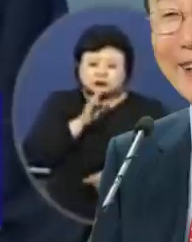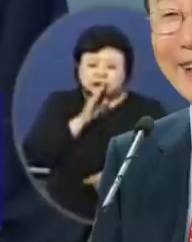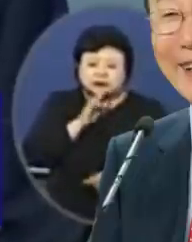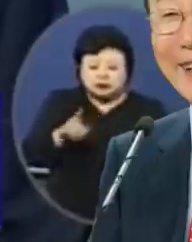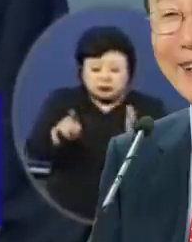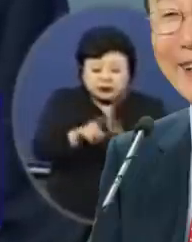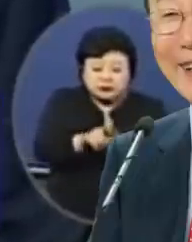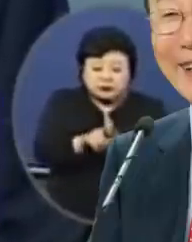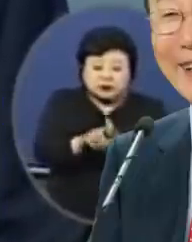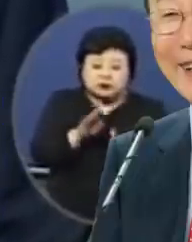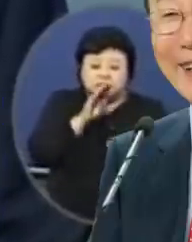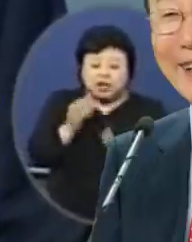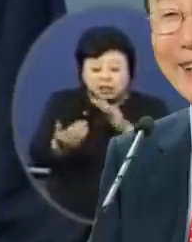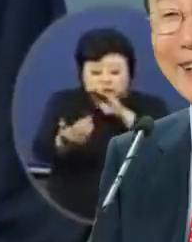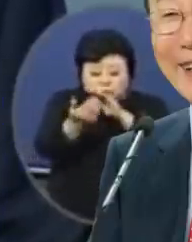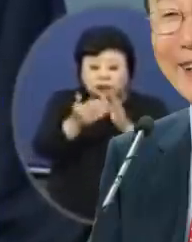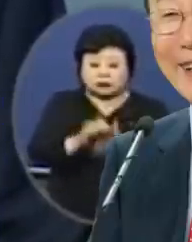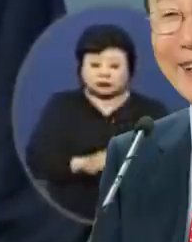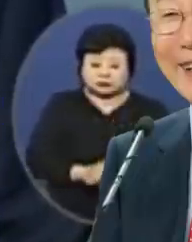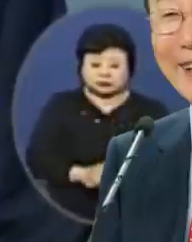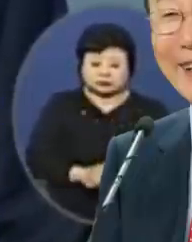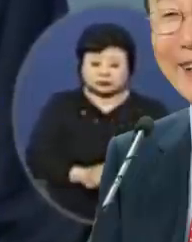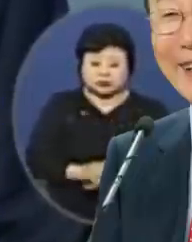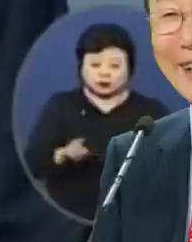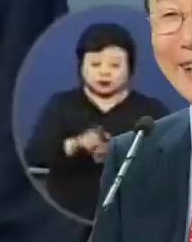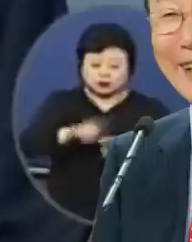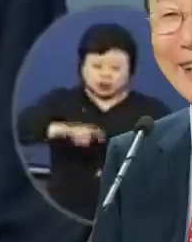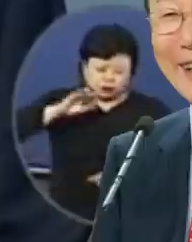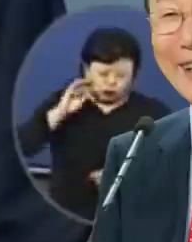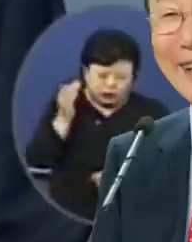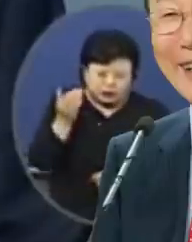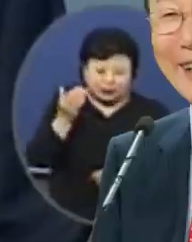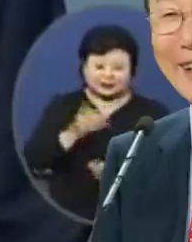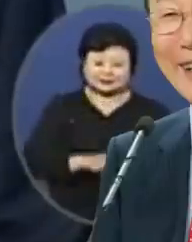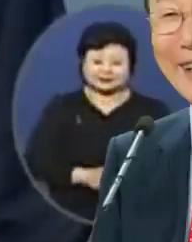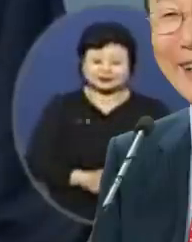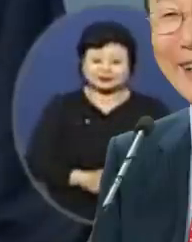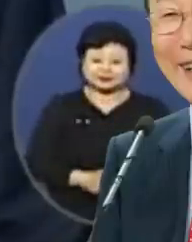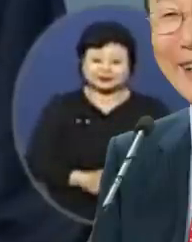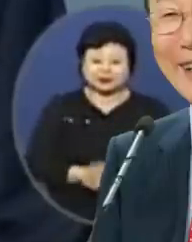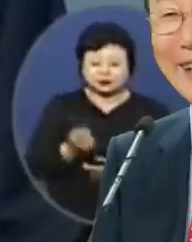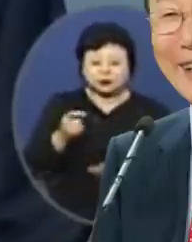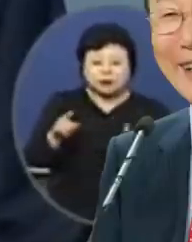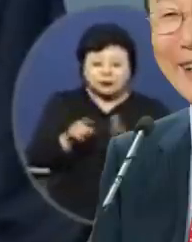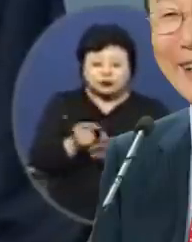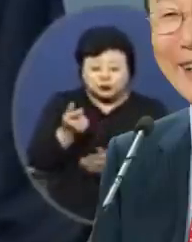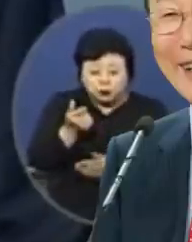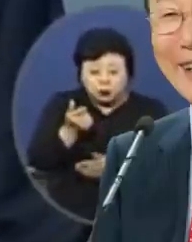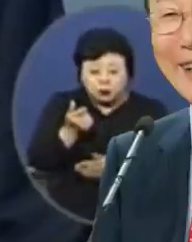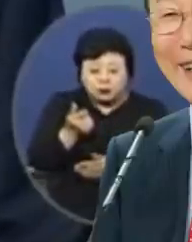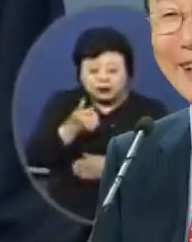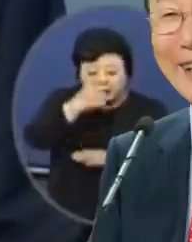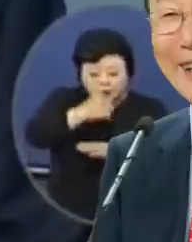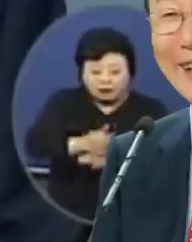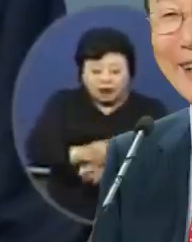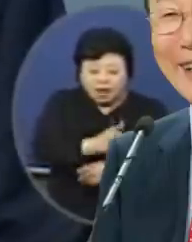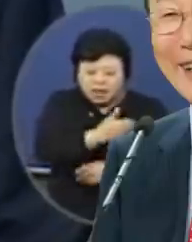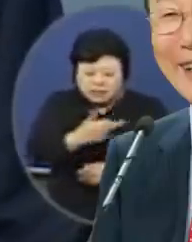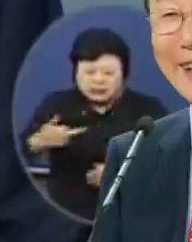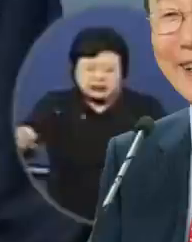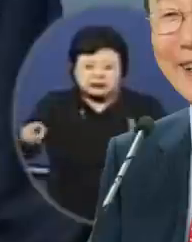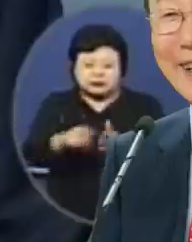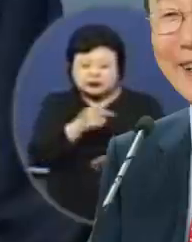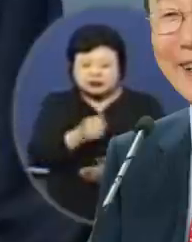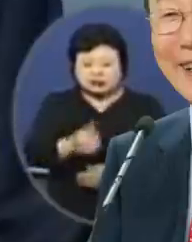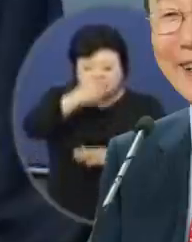이루어진다는 것입니다. 그러므로 내 믿은 대로 될지어다고. 적은 믿음은 적은 결과를, 큰 믿음은 큰